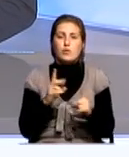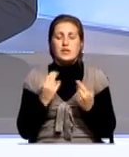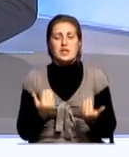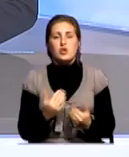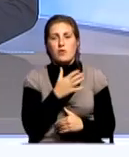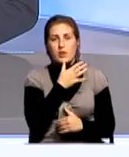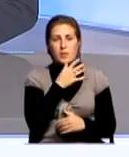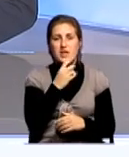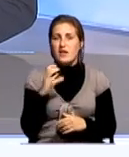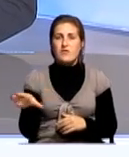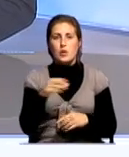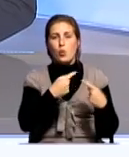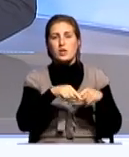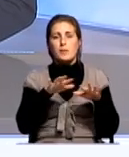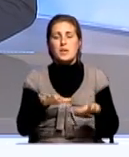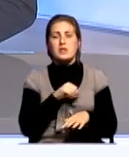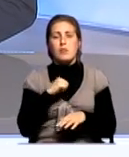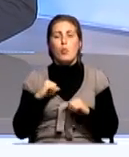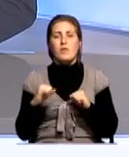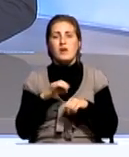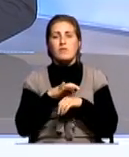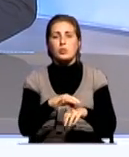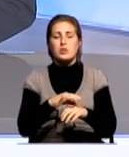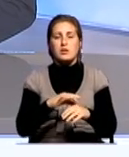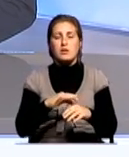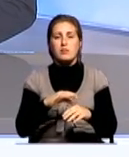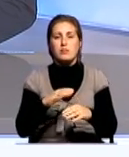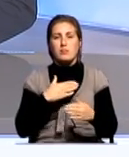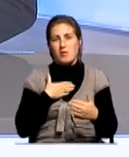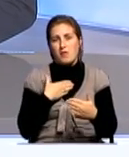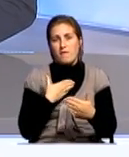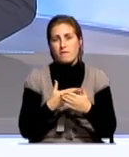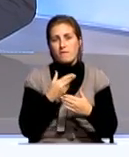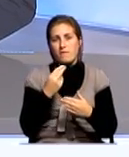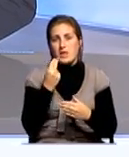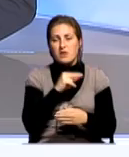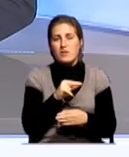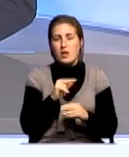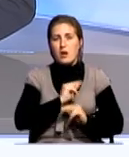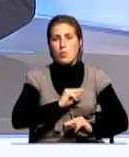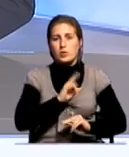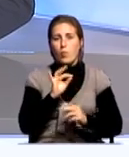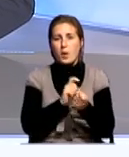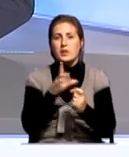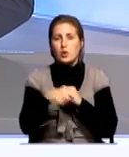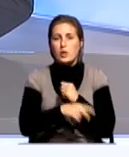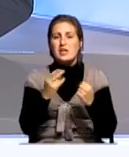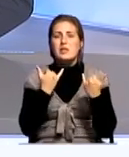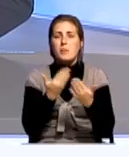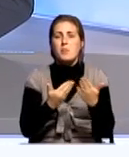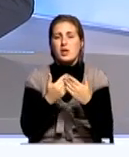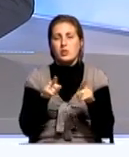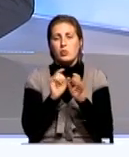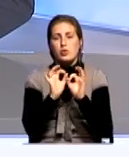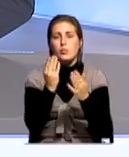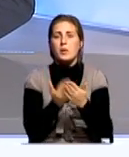время не всеми органами местного самоуправления ведётся эффективная работа по борьбе с коррупцией для примера проведу значит такой